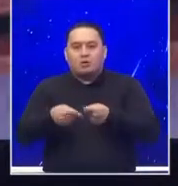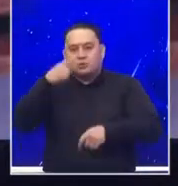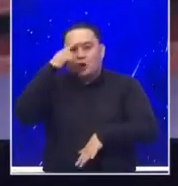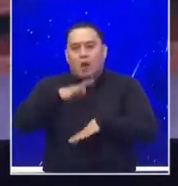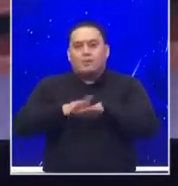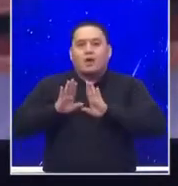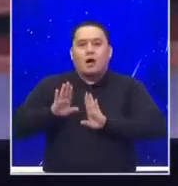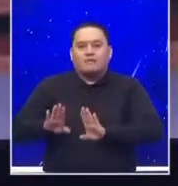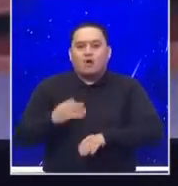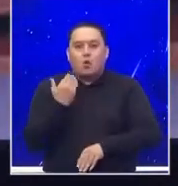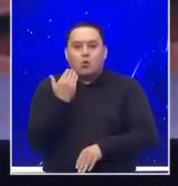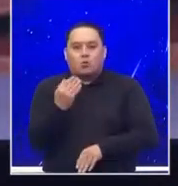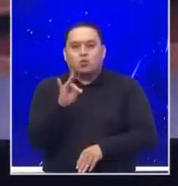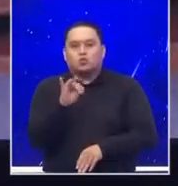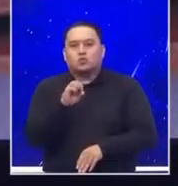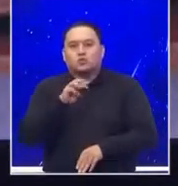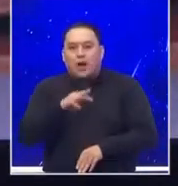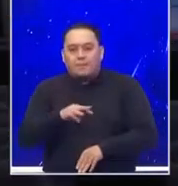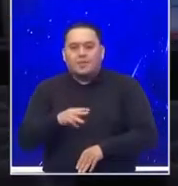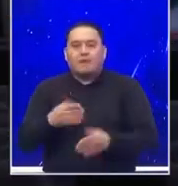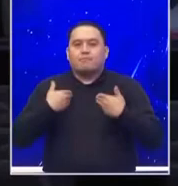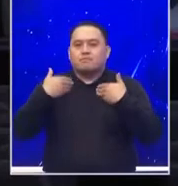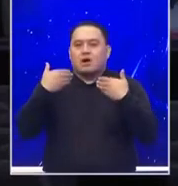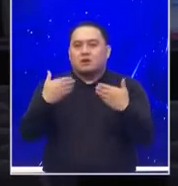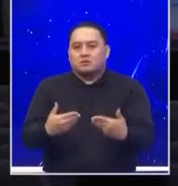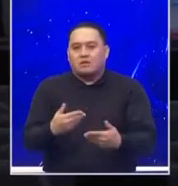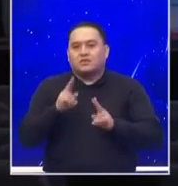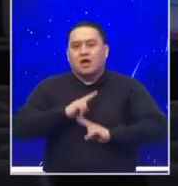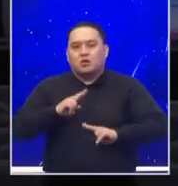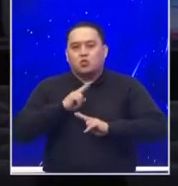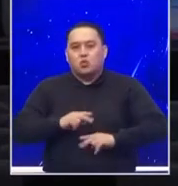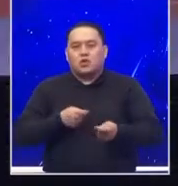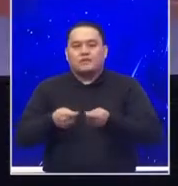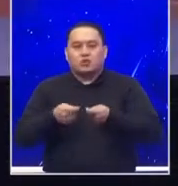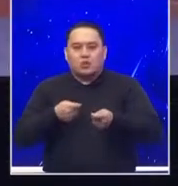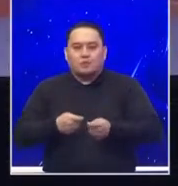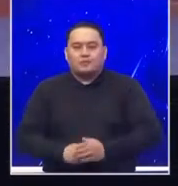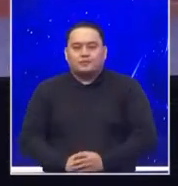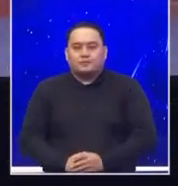акима алматинской области рустама ли поздравил со знаменательной даты сотрудников радиовещания